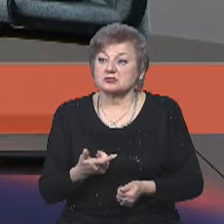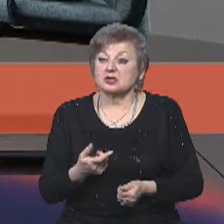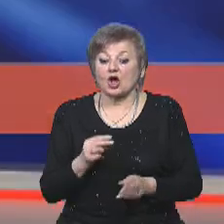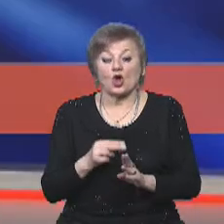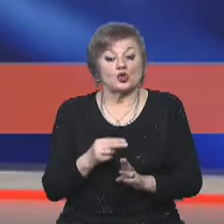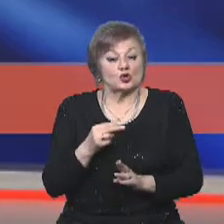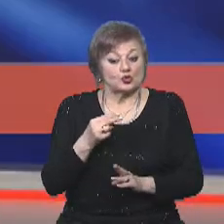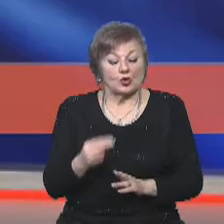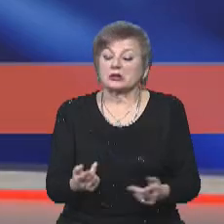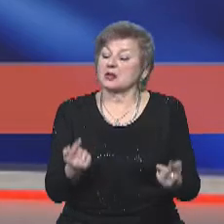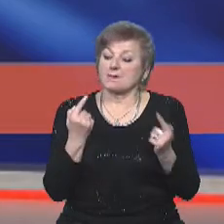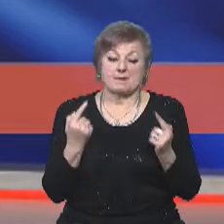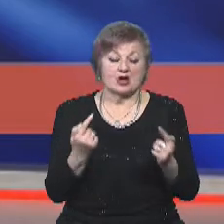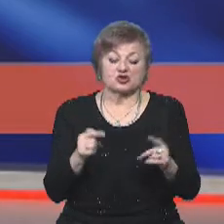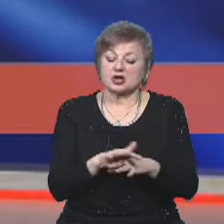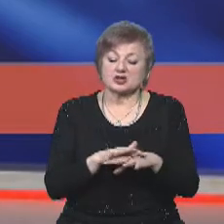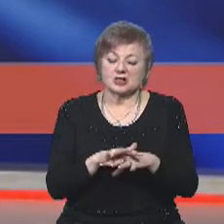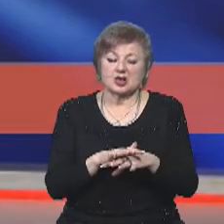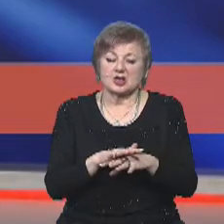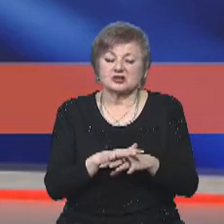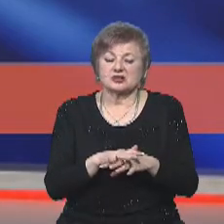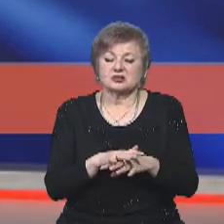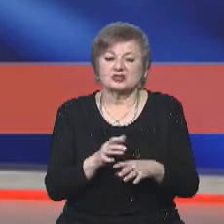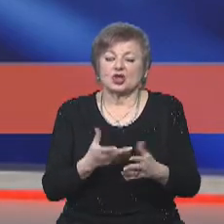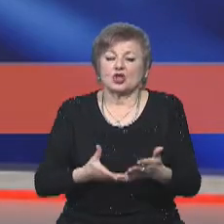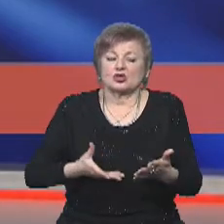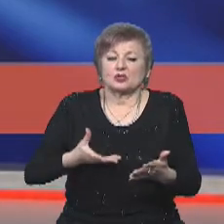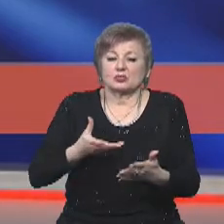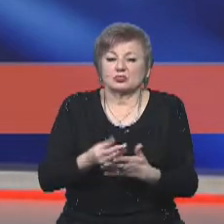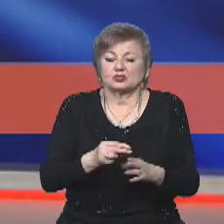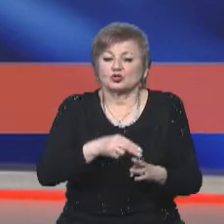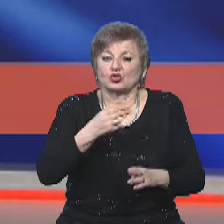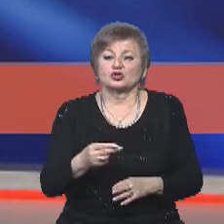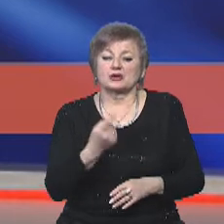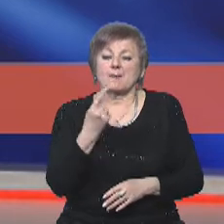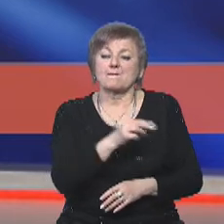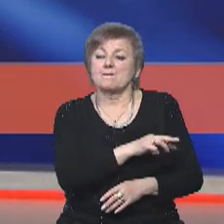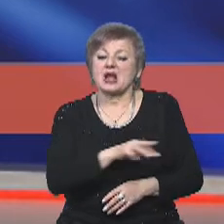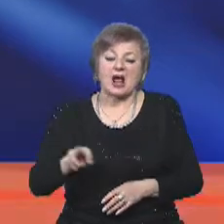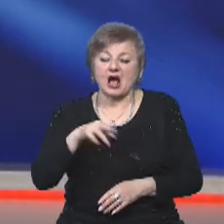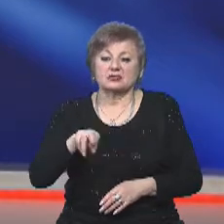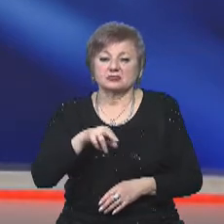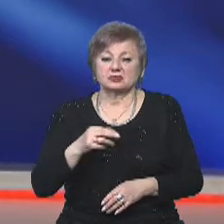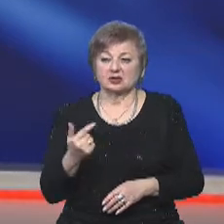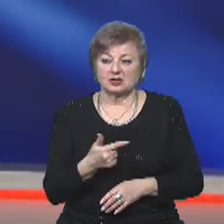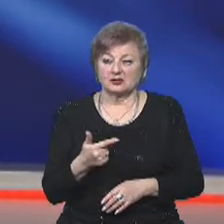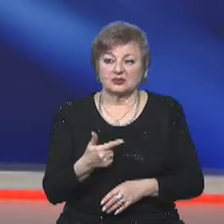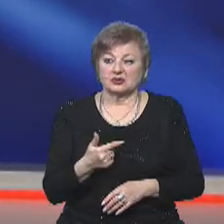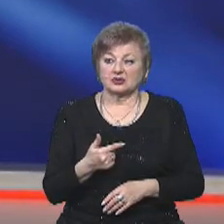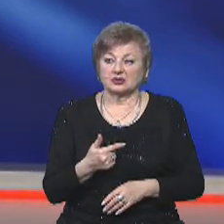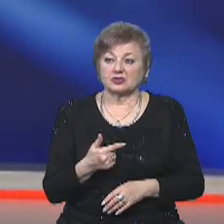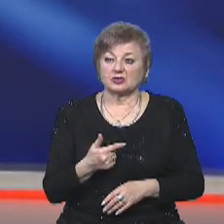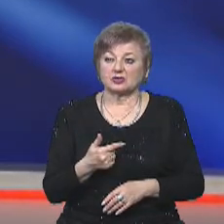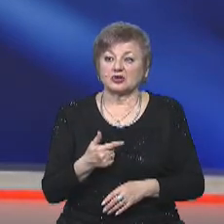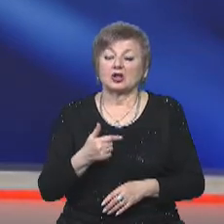Долги сумасшедшие, население должно там под миллиард гривен. Но я же говорю,